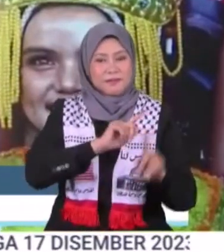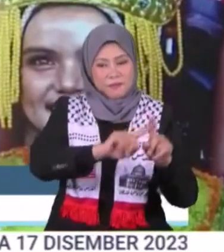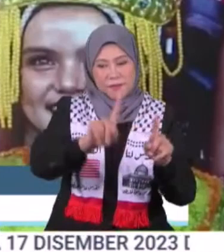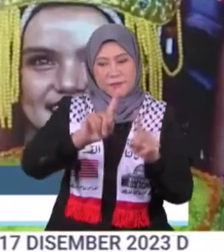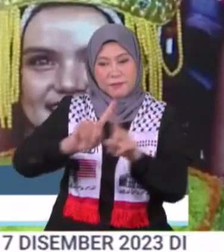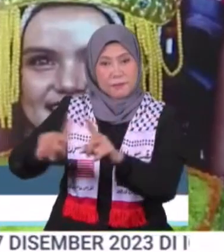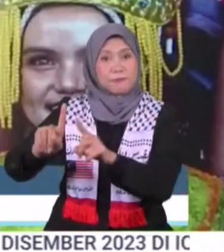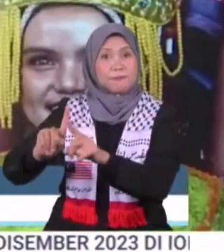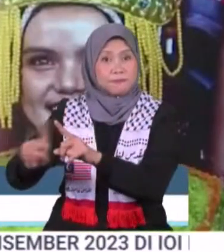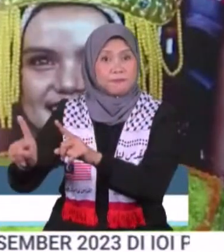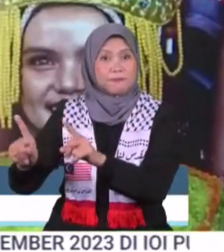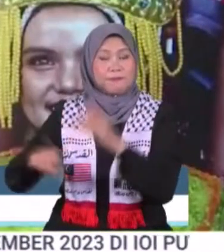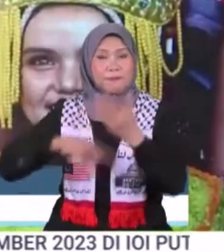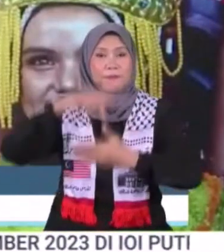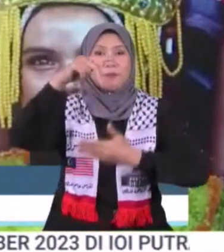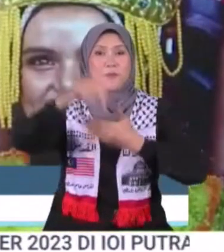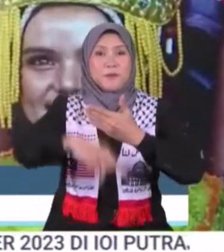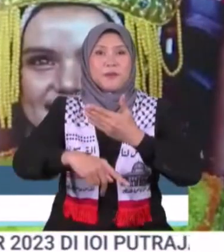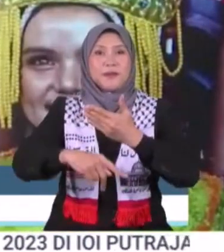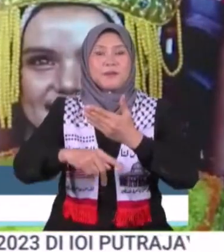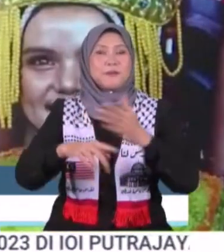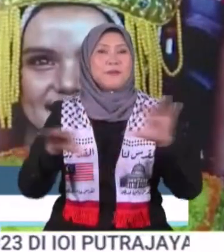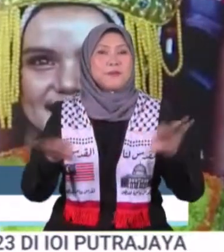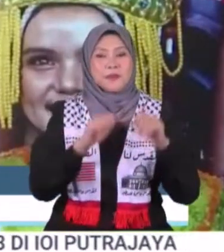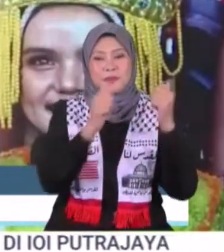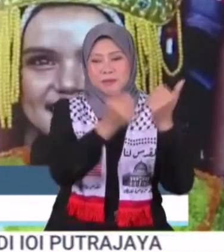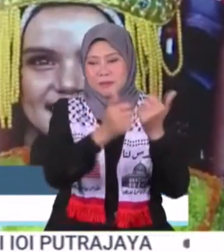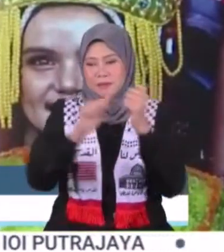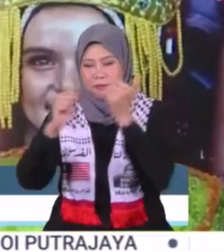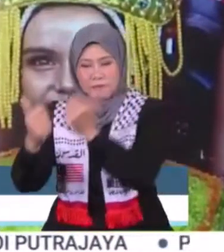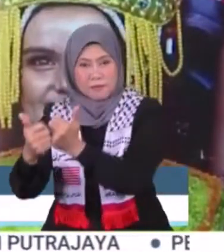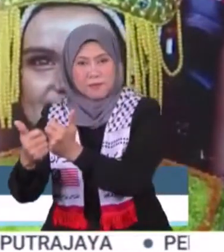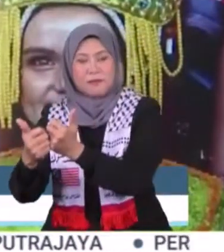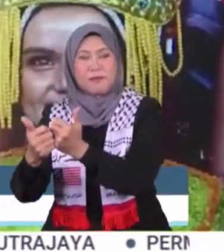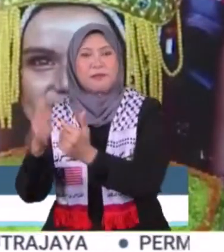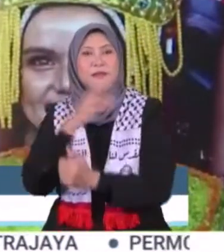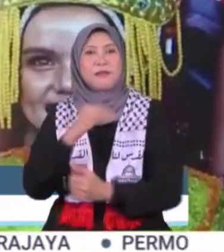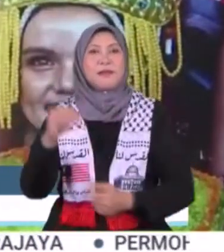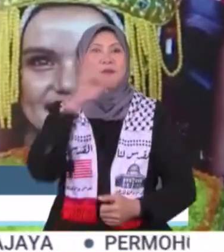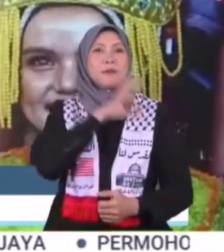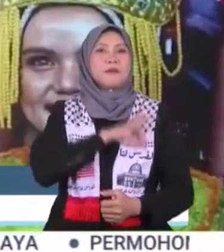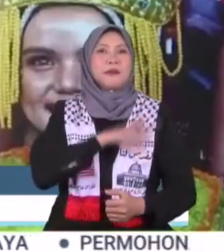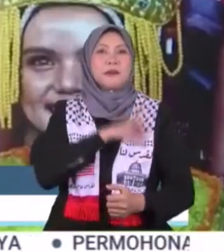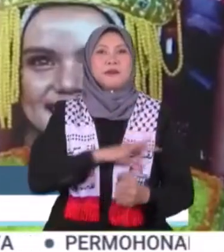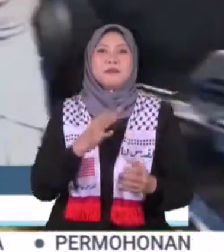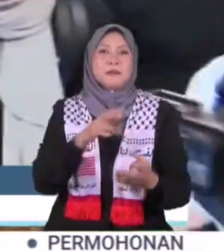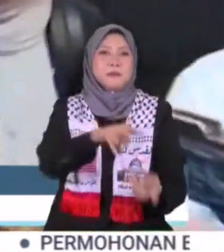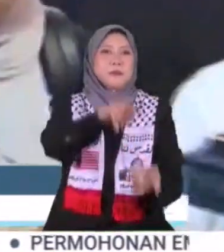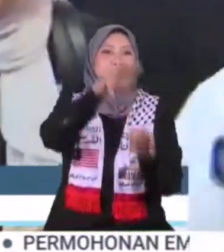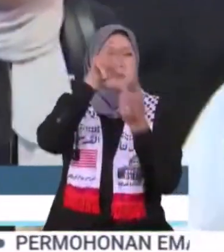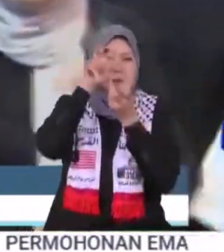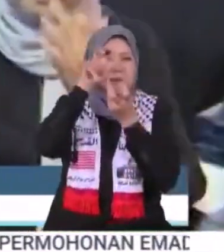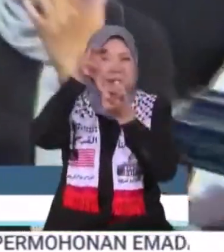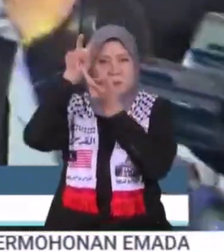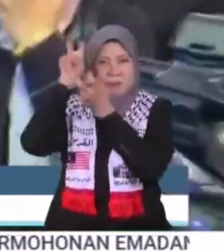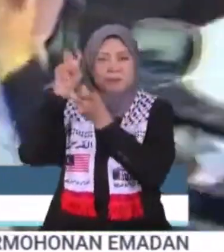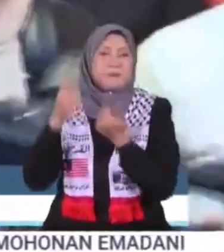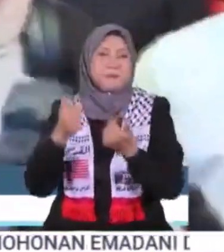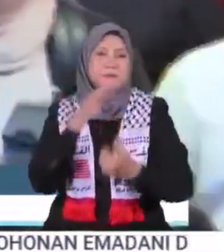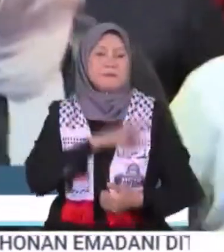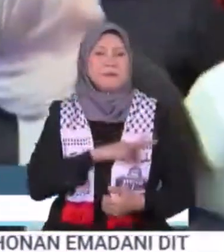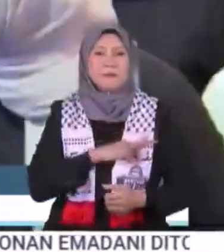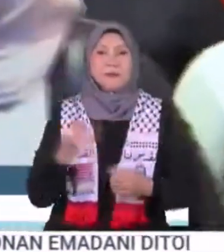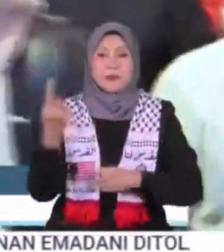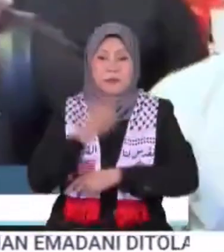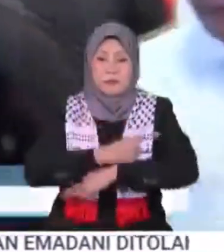berbeza, program yang dilaksanakan oleh agensi-agensi serta manfaat yang boleh mereka peroleh.